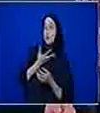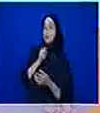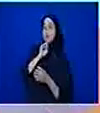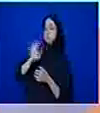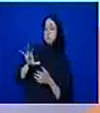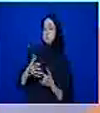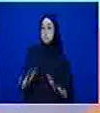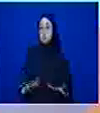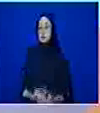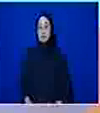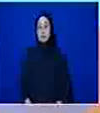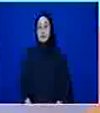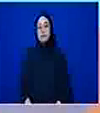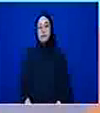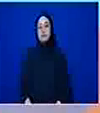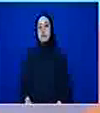waktu 1 menit lagi.